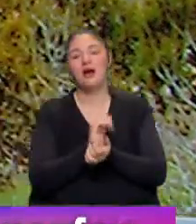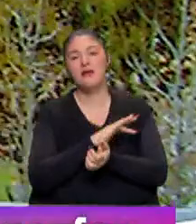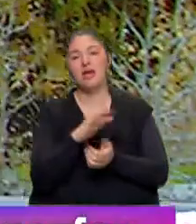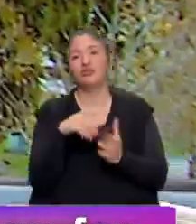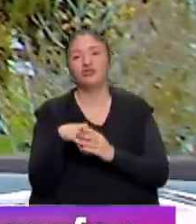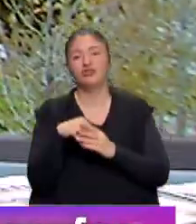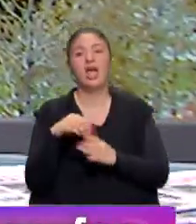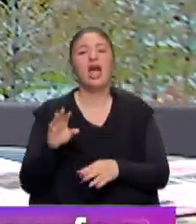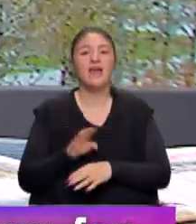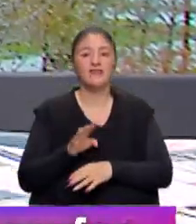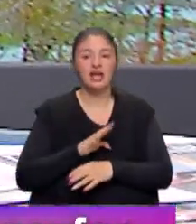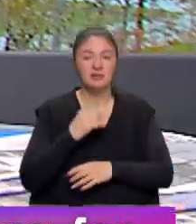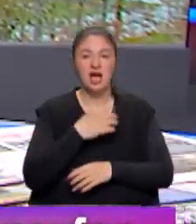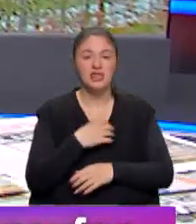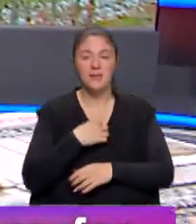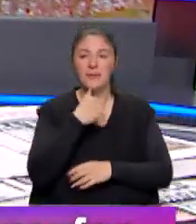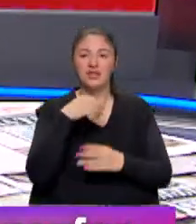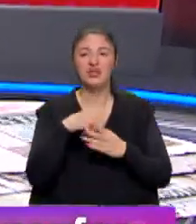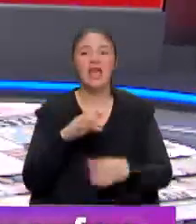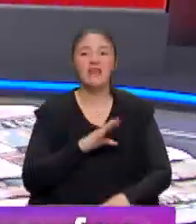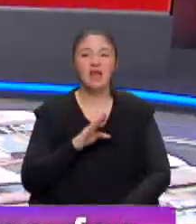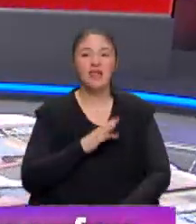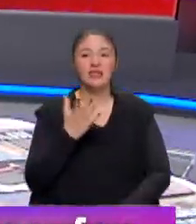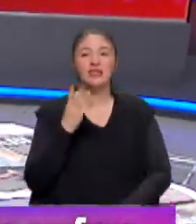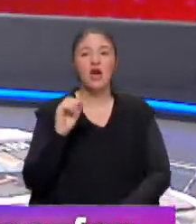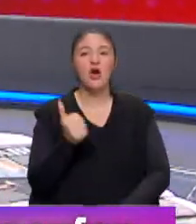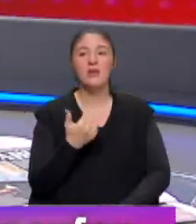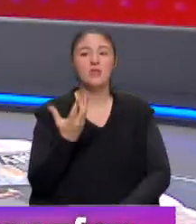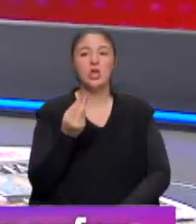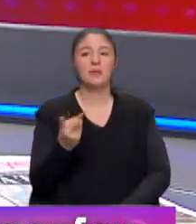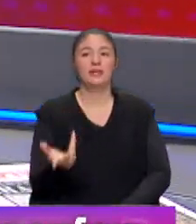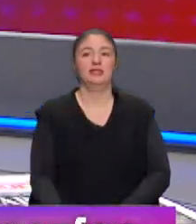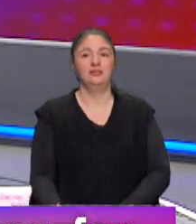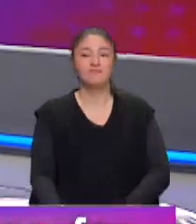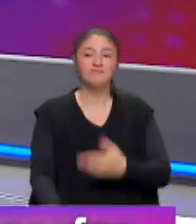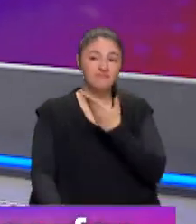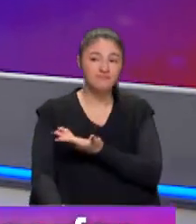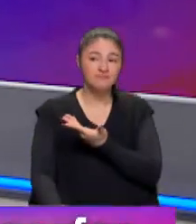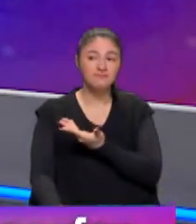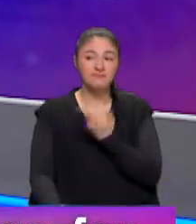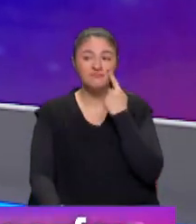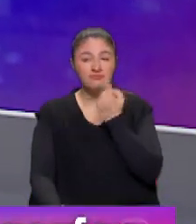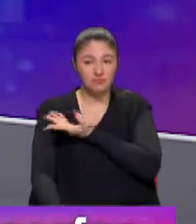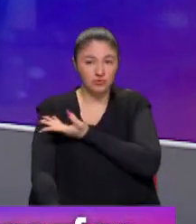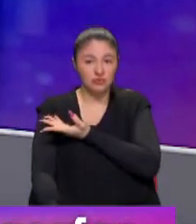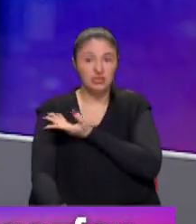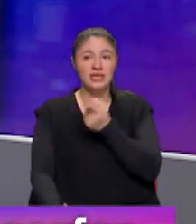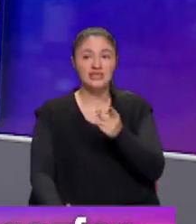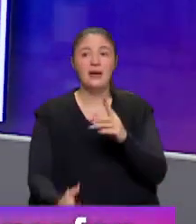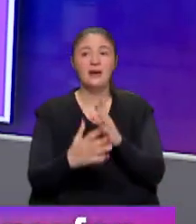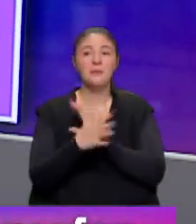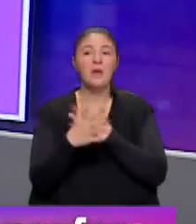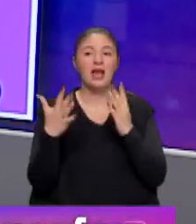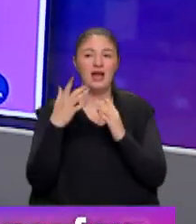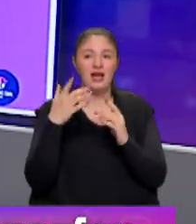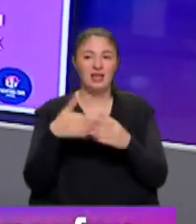için evladından, bir anne baba için evladından daha önemli ne olabilir? İşte bakın buyurun sizi Parla